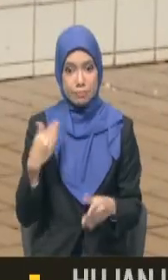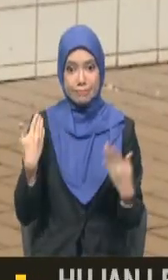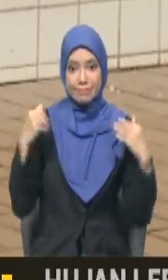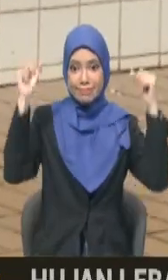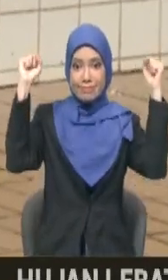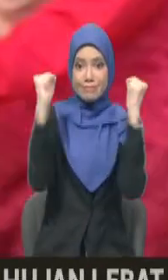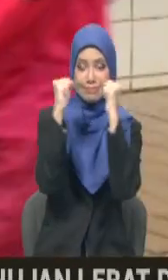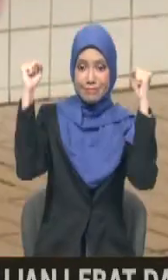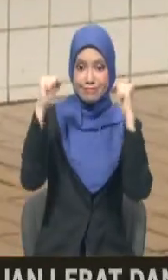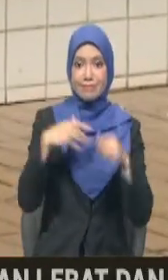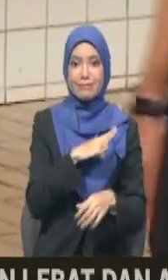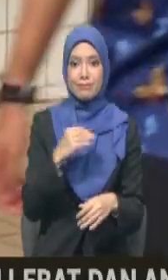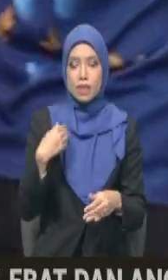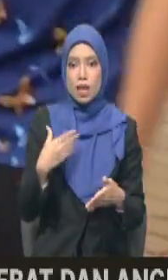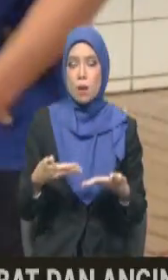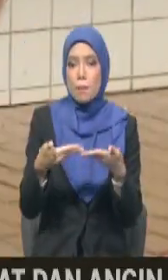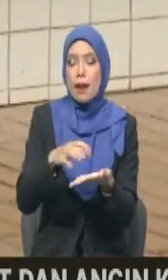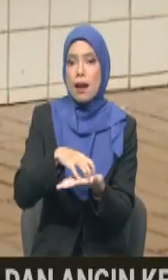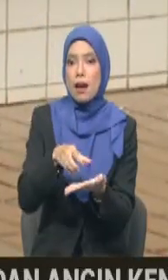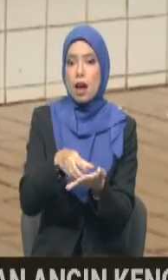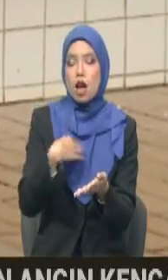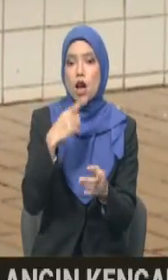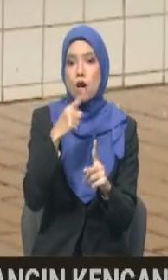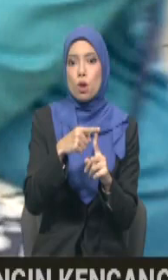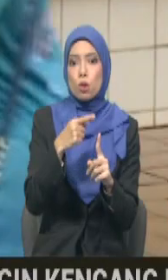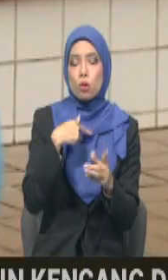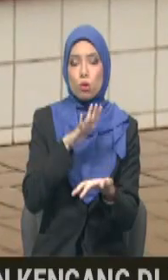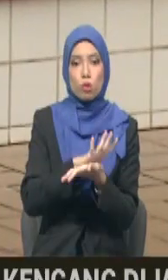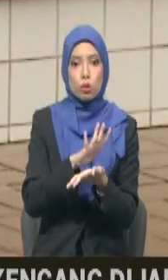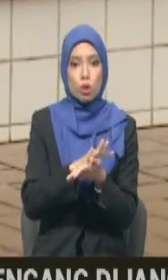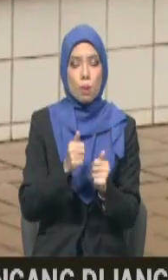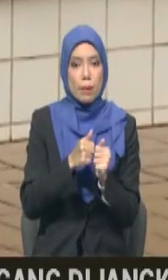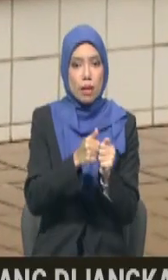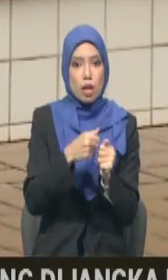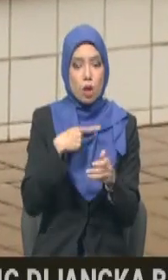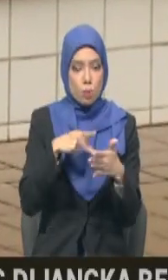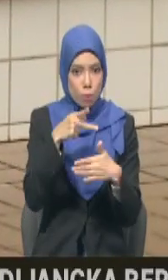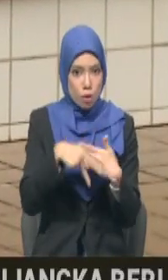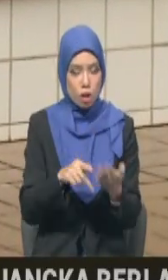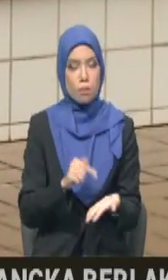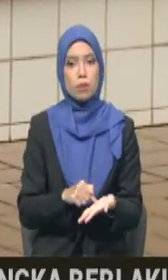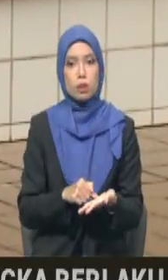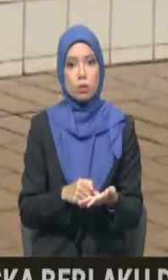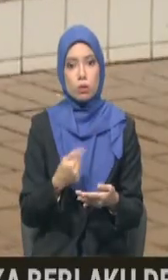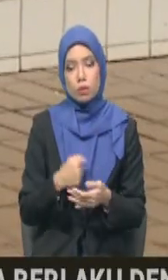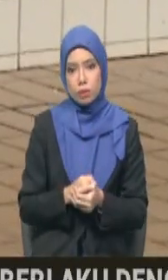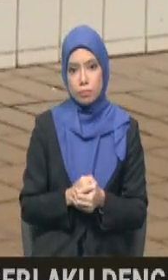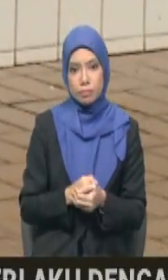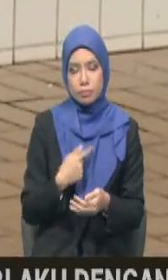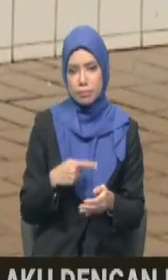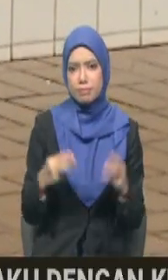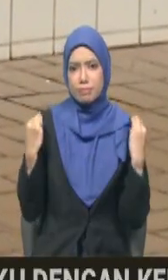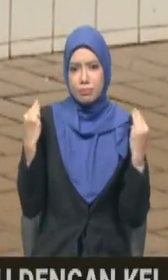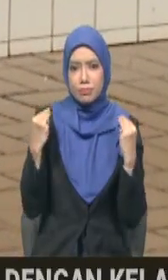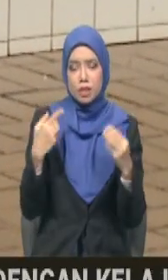dan penyampaian hadiah kepada wakil-wakil sekolah yang terlibat dalam program tersebut Majlis dilaksanakan bersempena hari